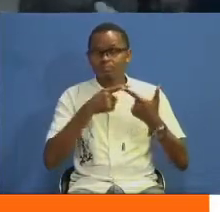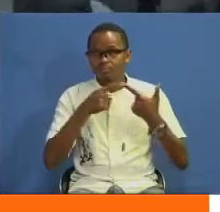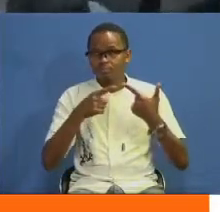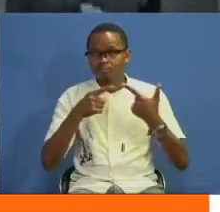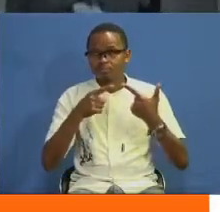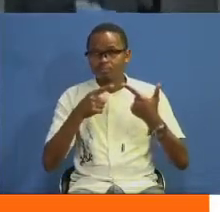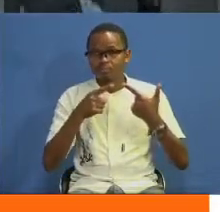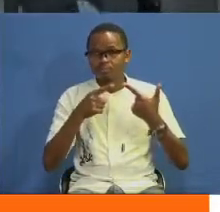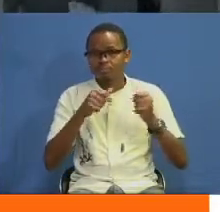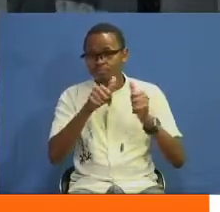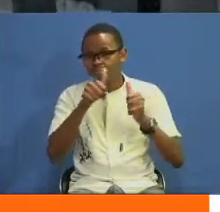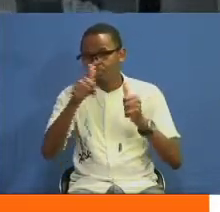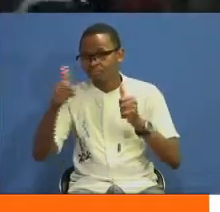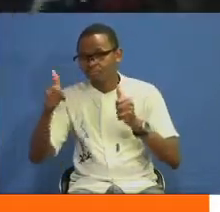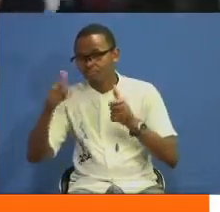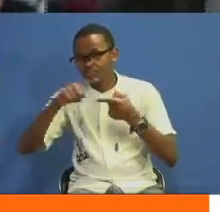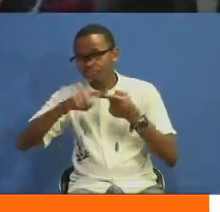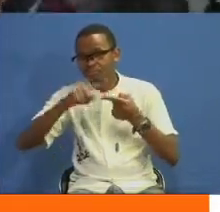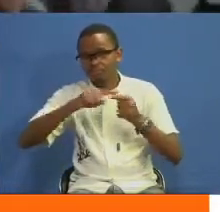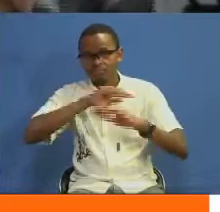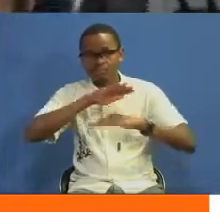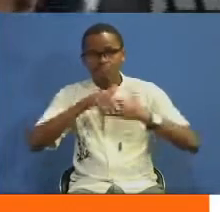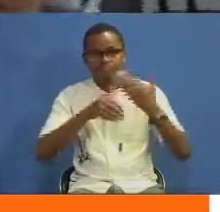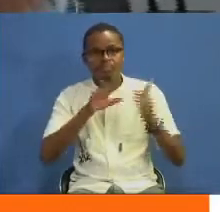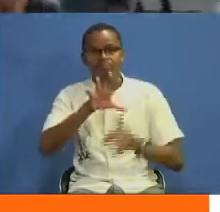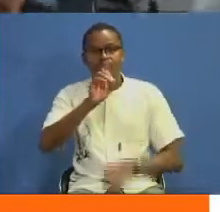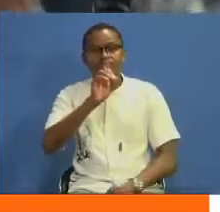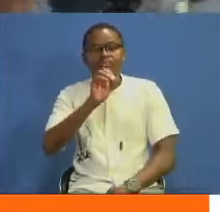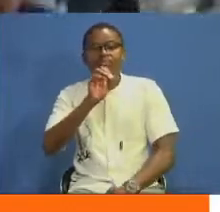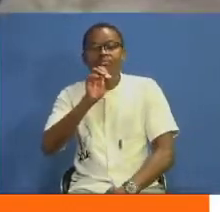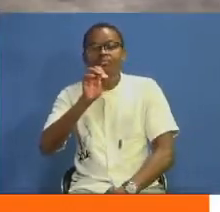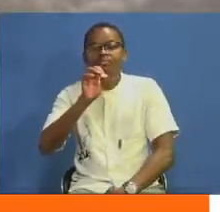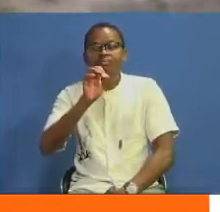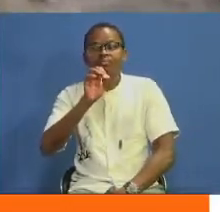visa vimeongezeka katika majimbo yote 50.